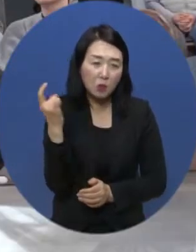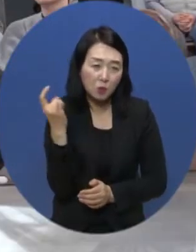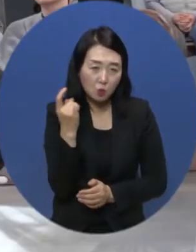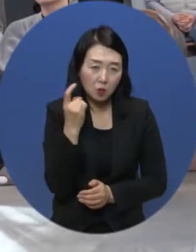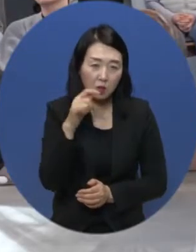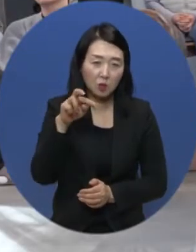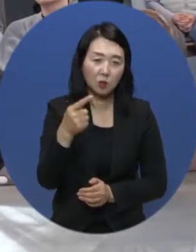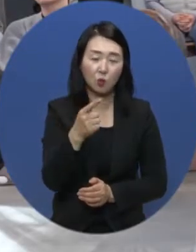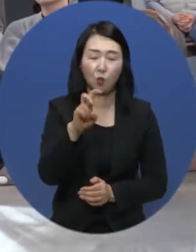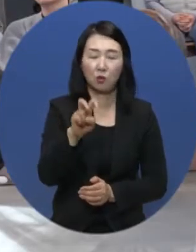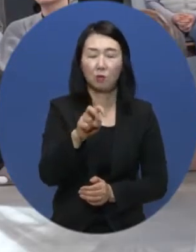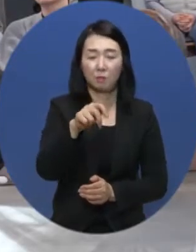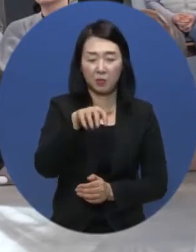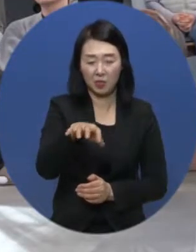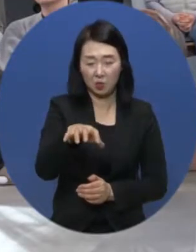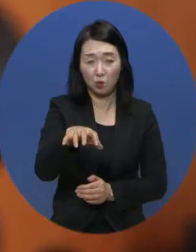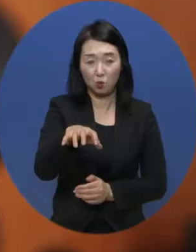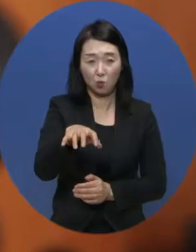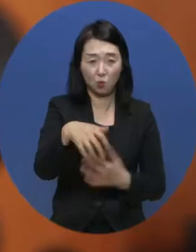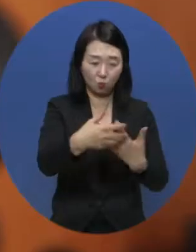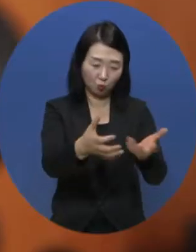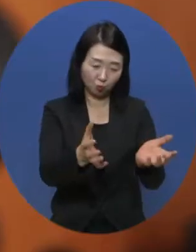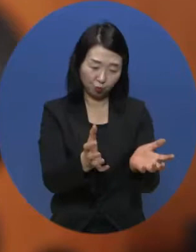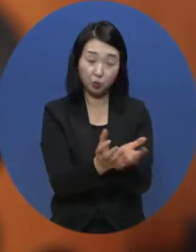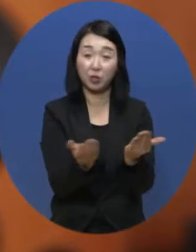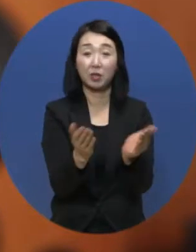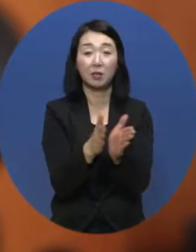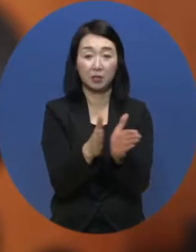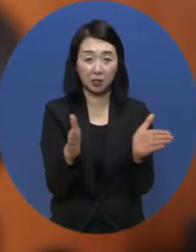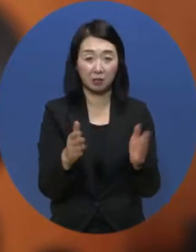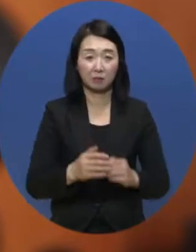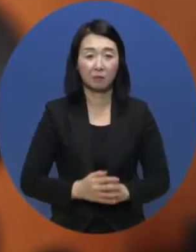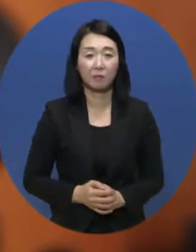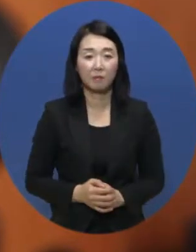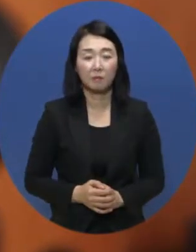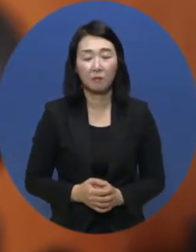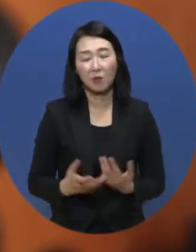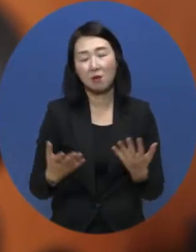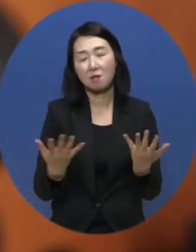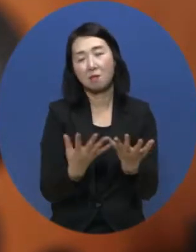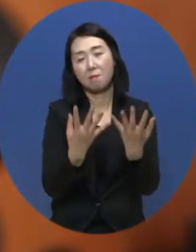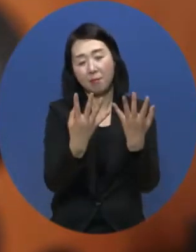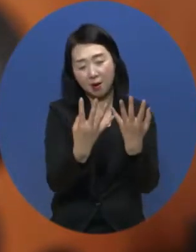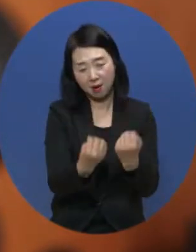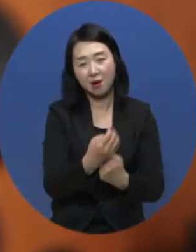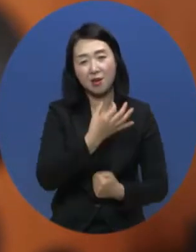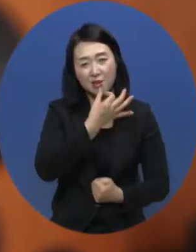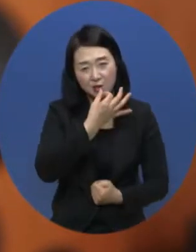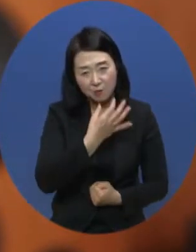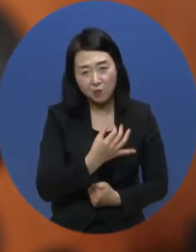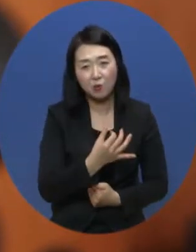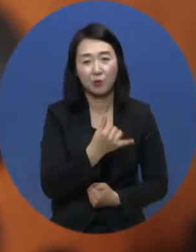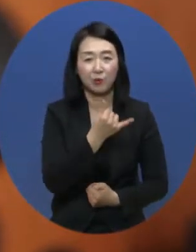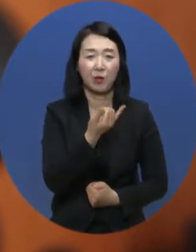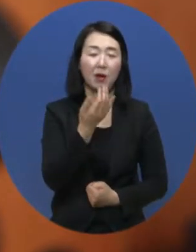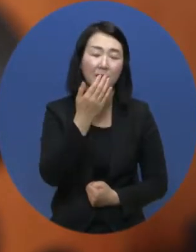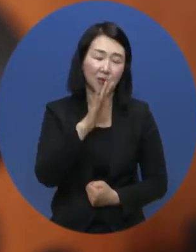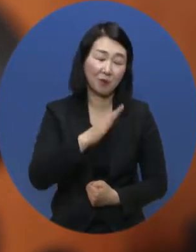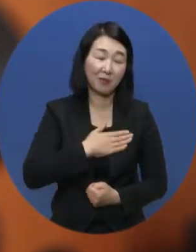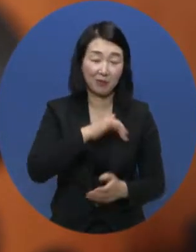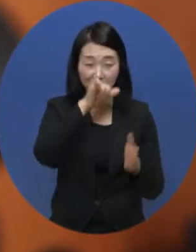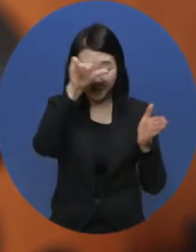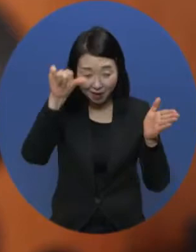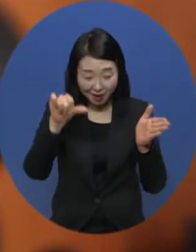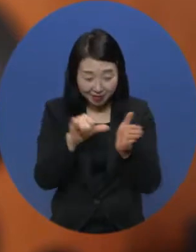연구원으로 근무를 하게 됐고요. 과중한 업무가 힘들기도 했지만 제 인생에 있어서 가장 열정과